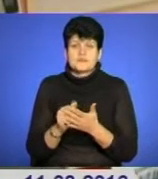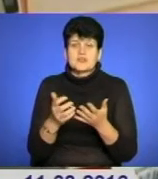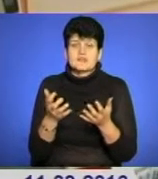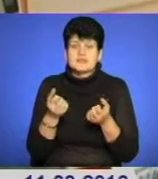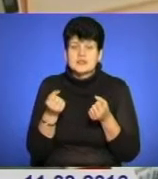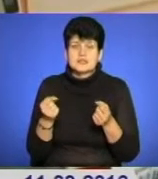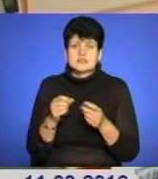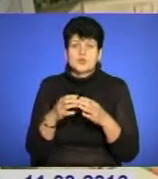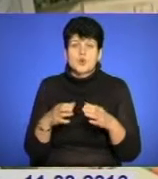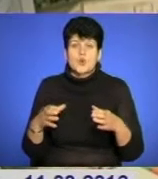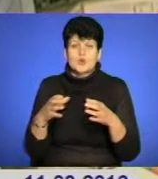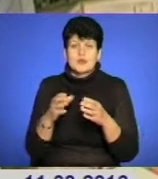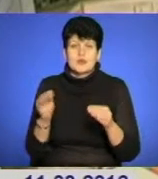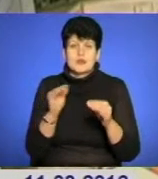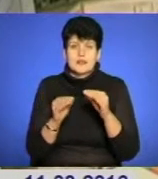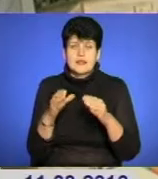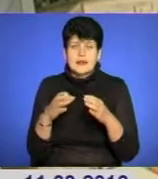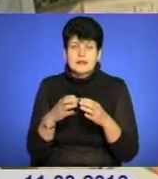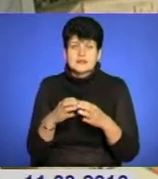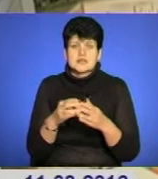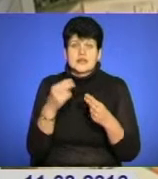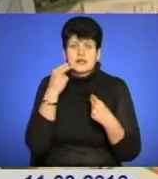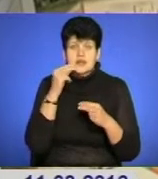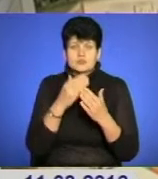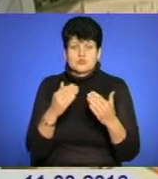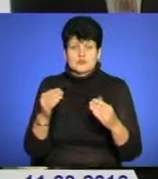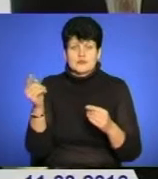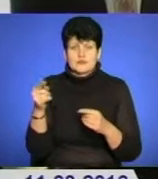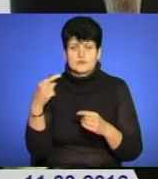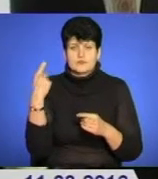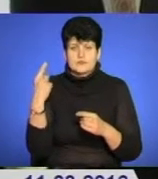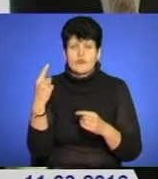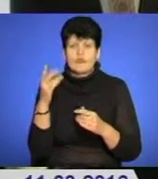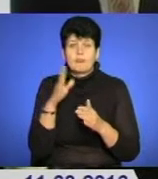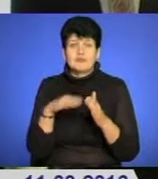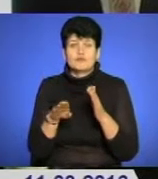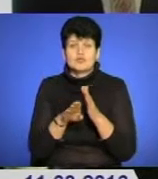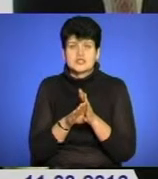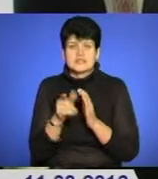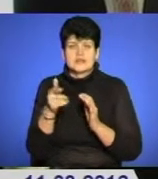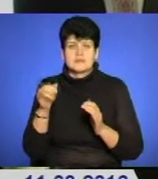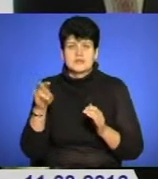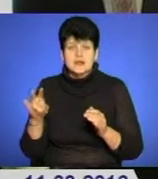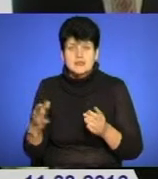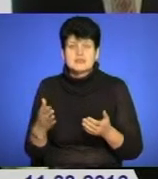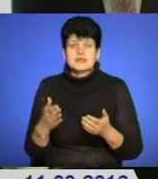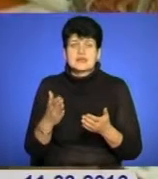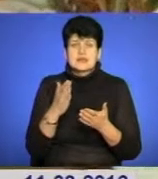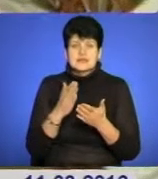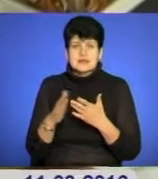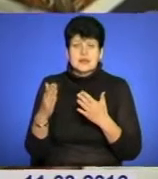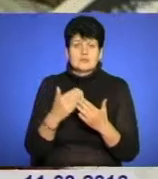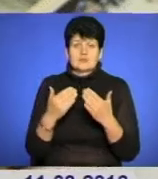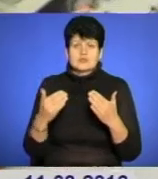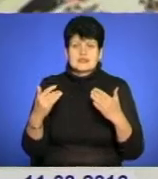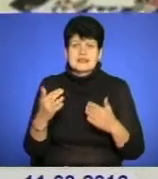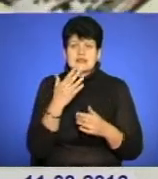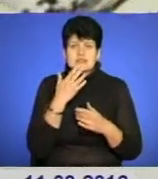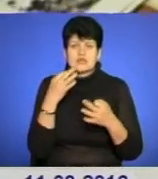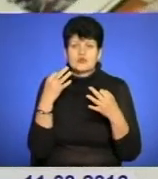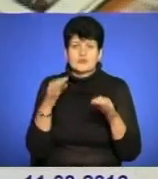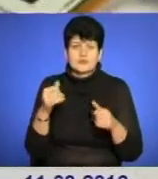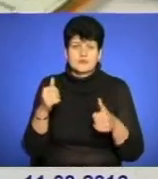із колекцій найкращих шкільних музеїв Тернопільщини. У Підволочиській гімназії, до прикладу, діє музей